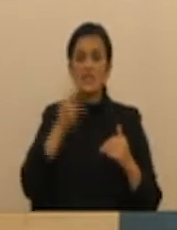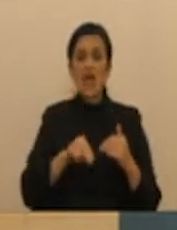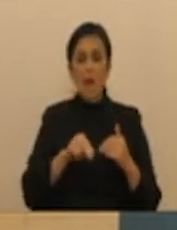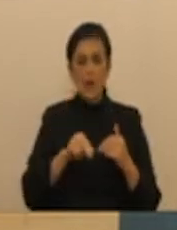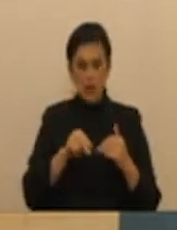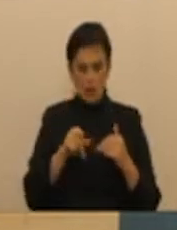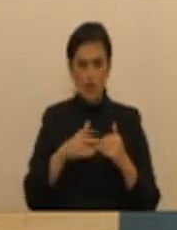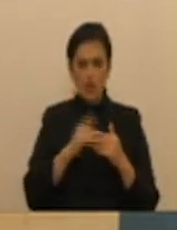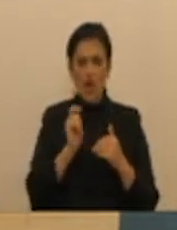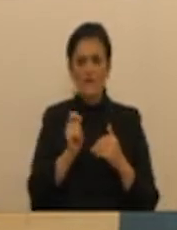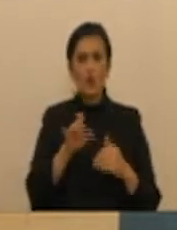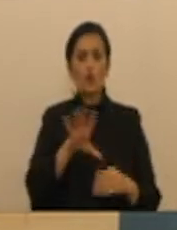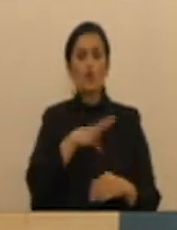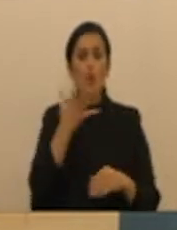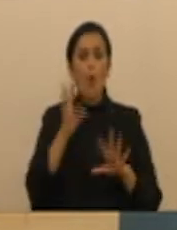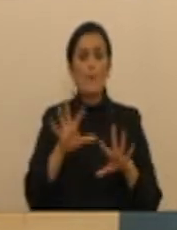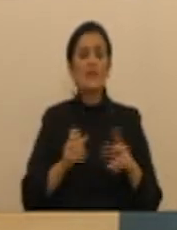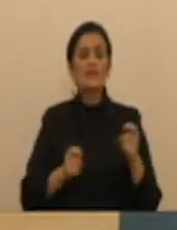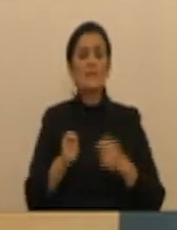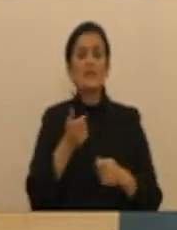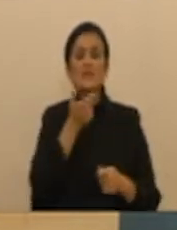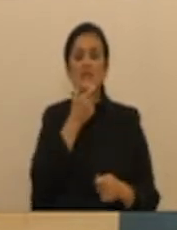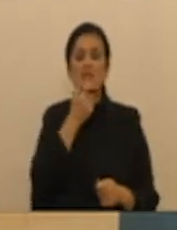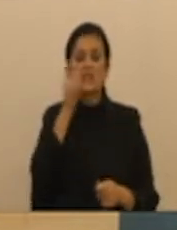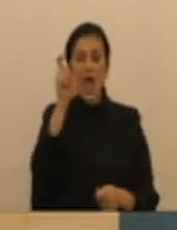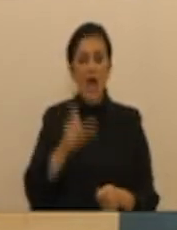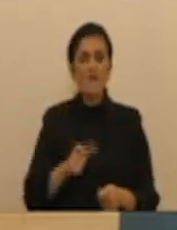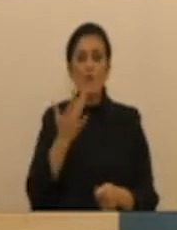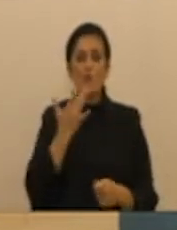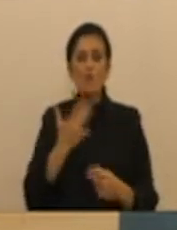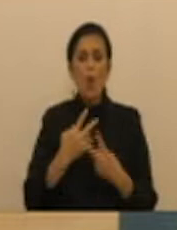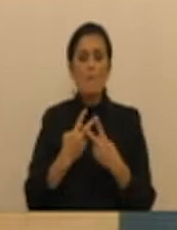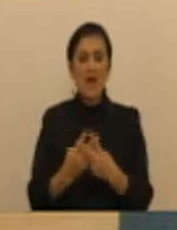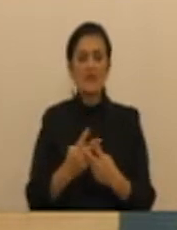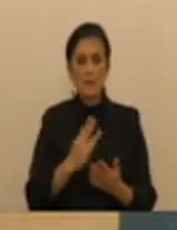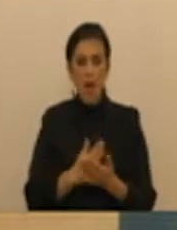ცნობილი ყოფილი პრეზიდენტი სააკაშვილი პოლიტპატიმარია.